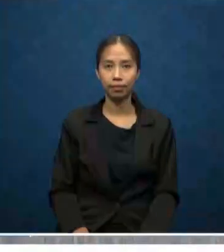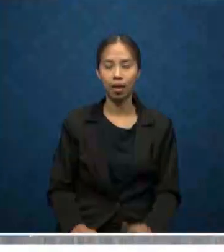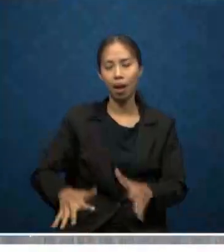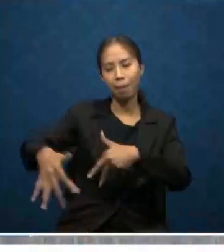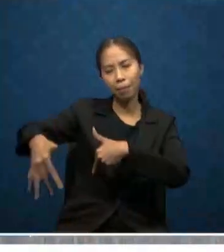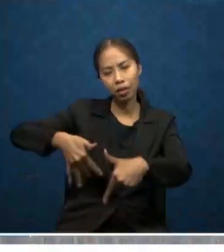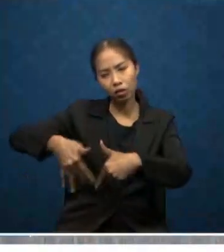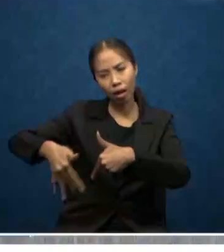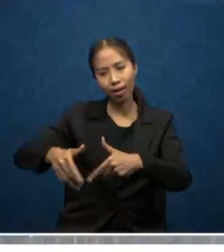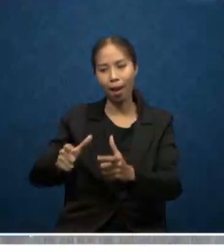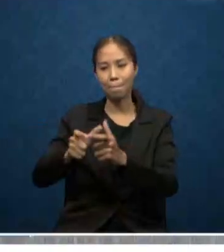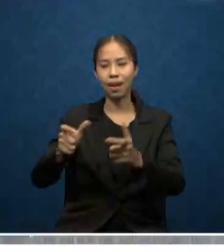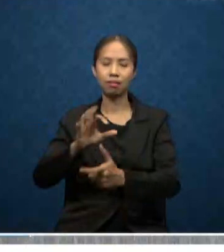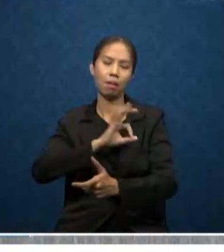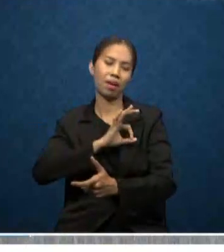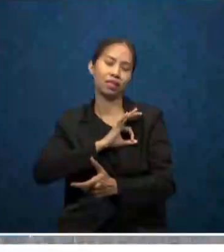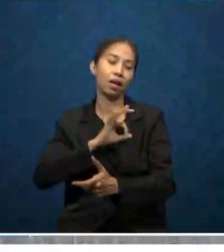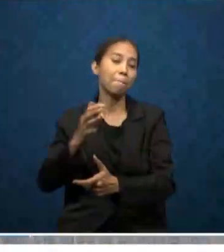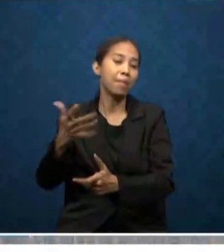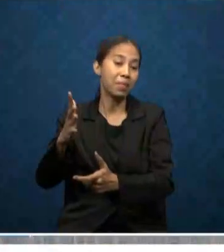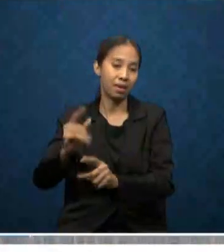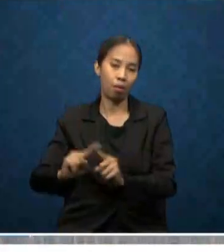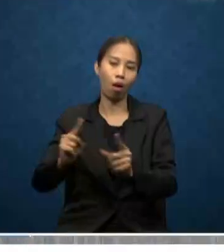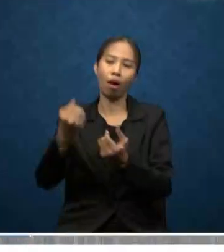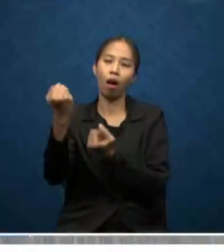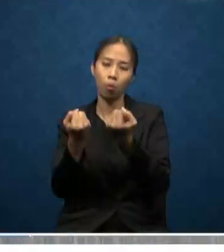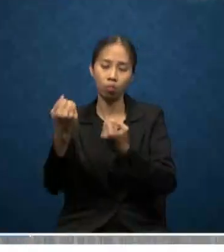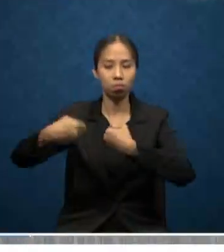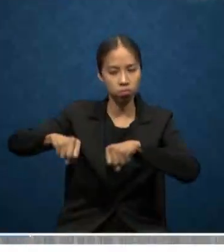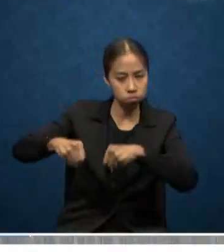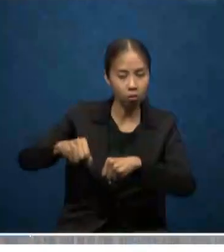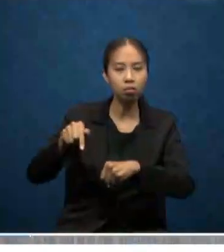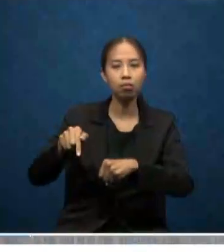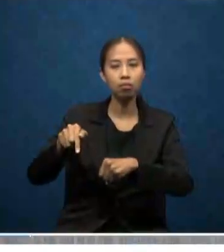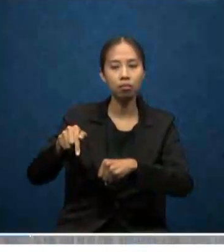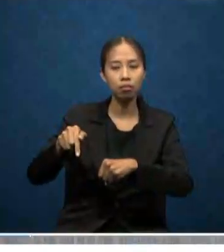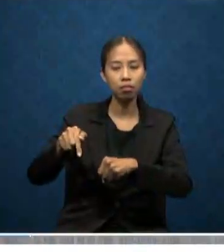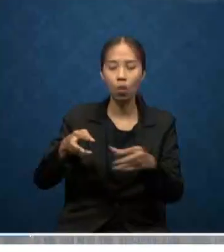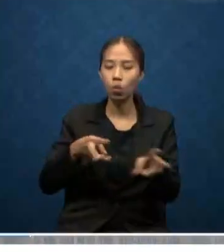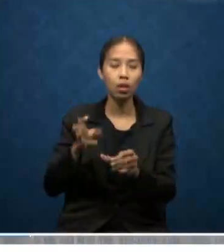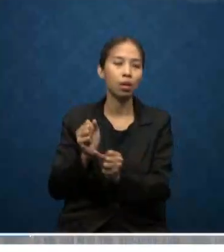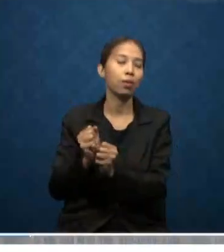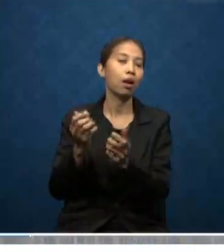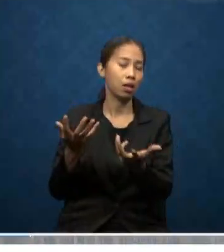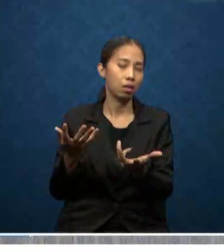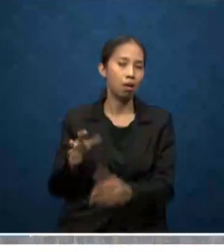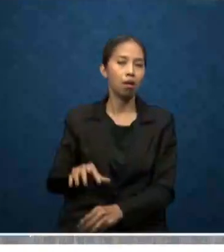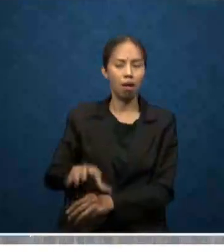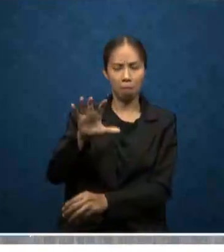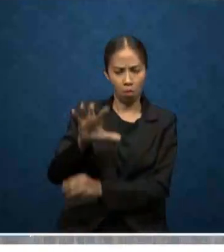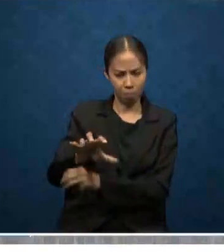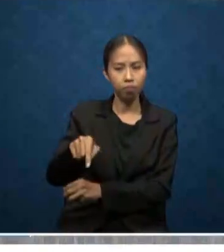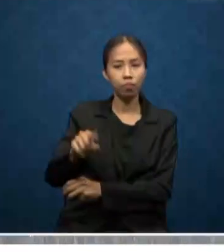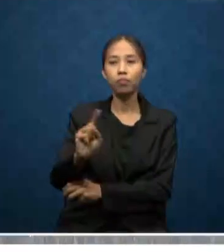ไม่มีใบอนุญาตแล้วไปใช้รถใช้ถนนเนี่ยนะครับเราจะปฏิบัติกันยังไงให้เป็นรูปธรรมที่จะควบคุมตร